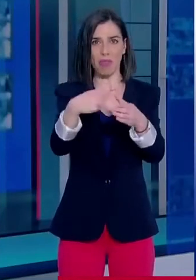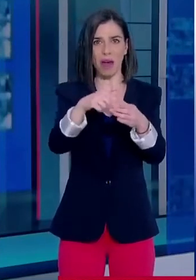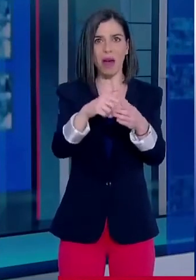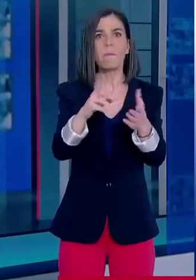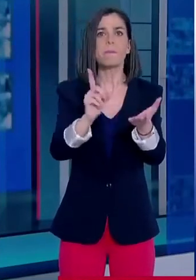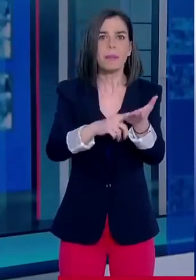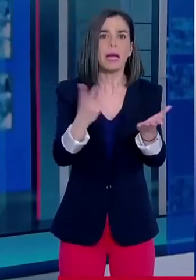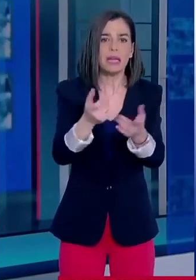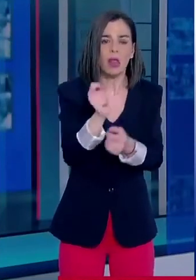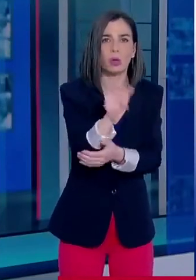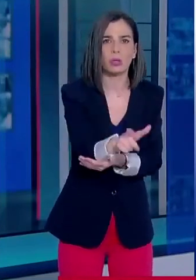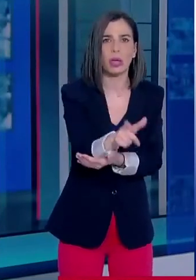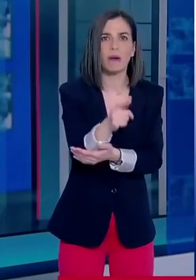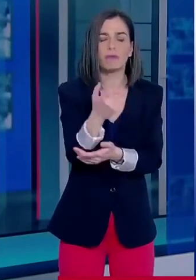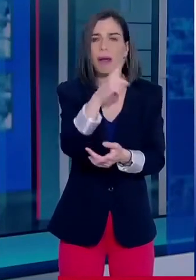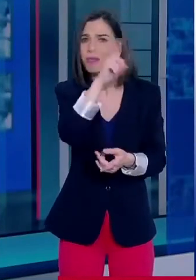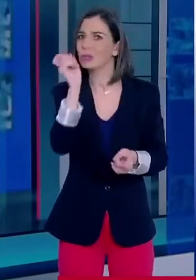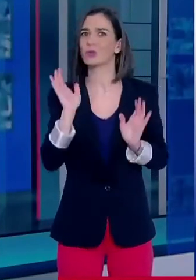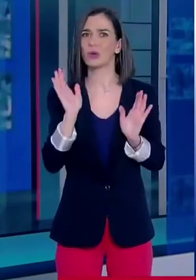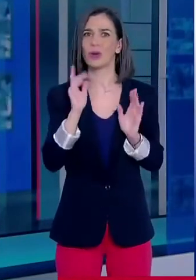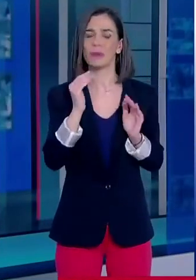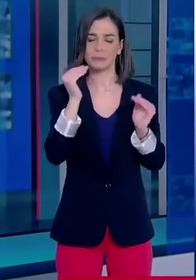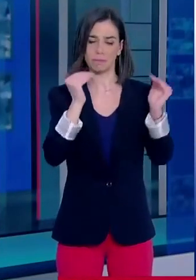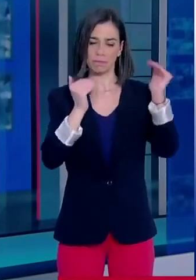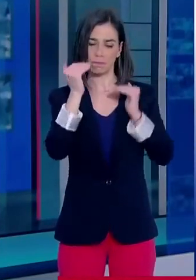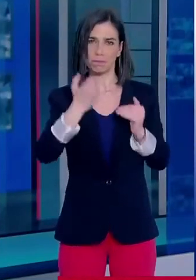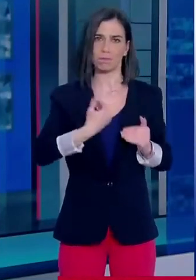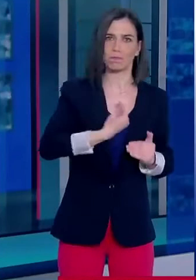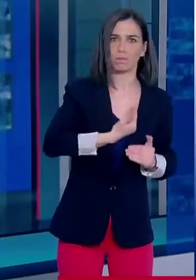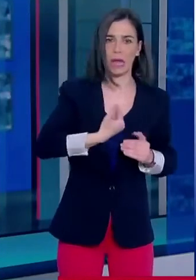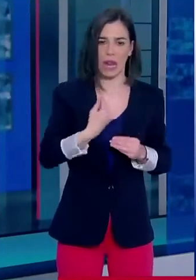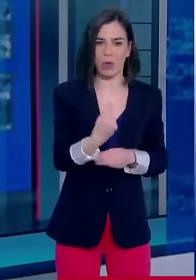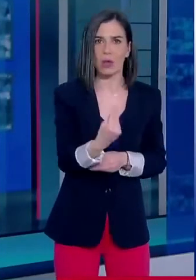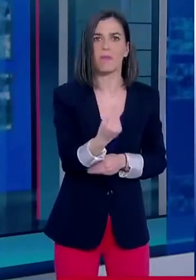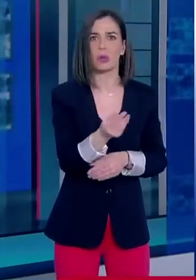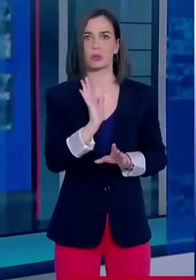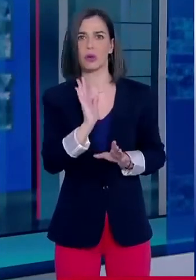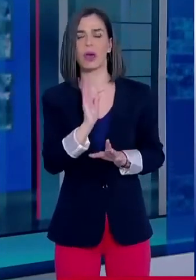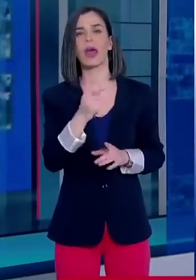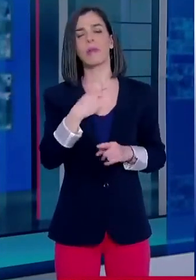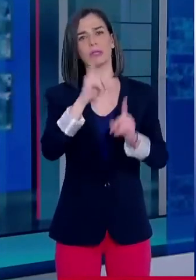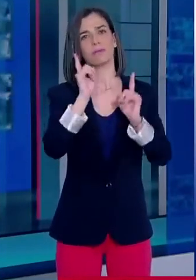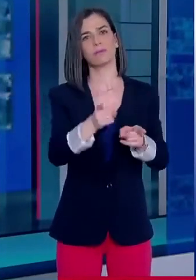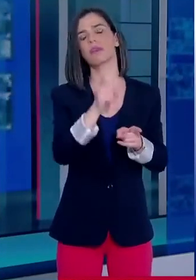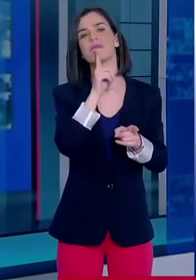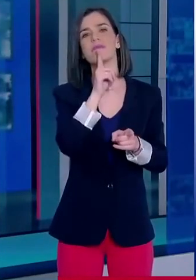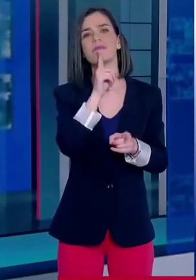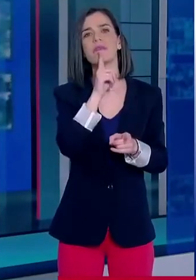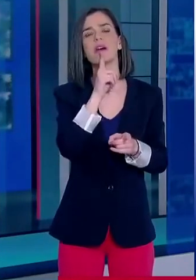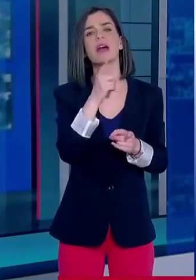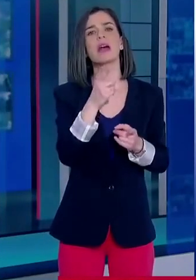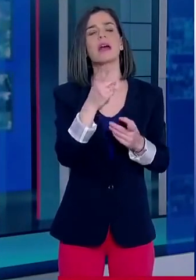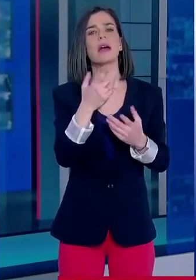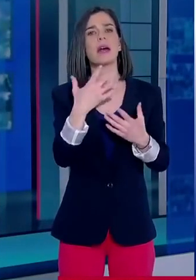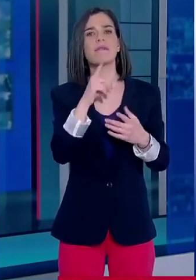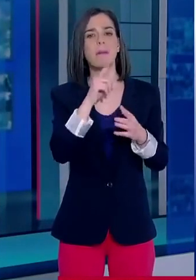κάτι. Και αυτό είναι πάρα πολύ δύσκολο, ξέρετε, και είναι και ηθικό δίλημα. Εμείς επιλέξαμε να μην έχουμε αυτό το control arm σε αυτή τη